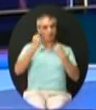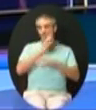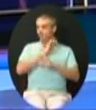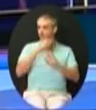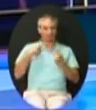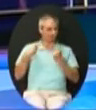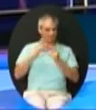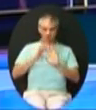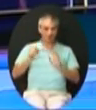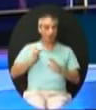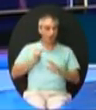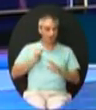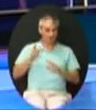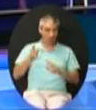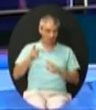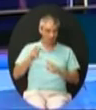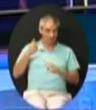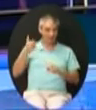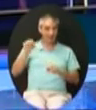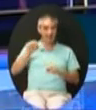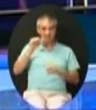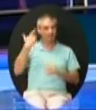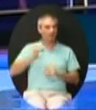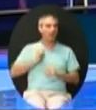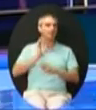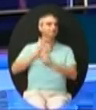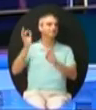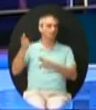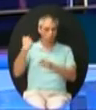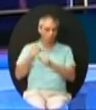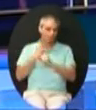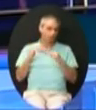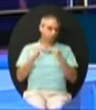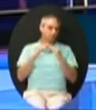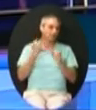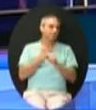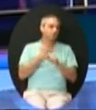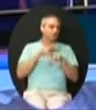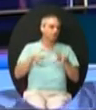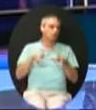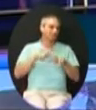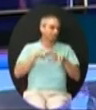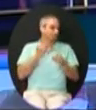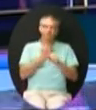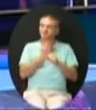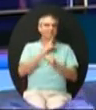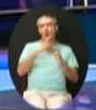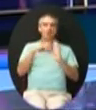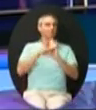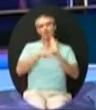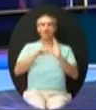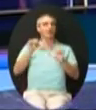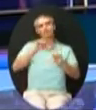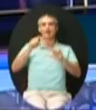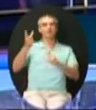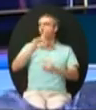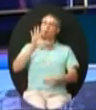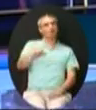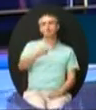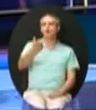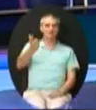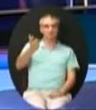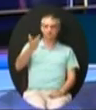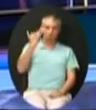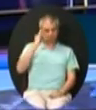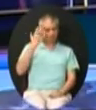ואין ויכוח על זה שאלאור אזריה היה חייל מצטיין, שפעל כפי שפעל בסיטואציה מבצעית. בסוף הרי זה לא תנאי מעבדה, הוא לא תפס אותו עכשיו